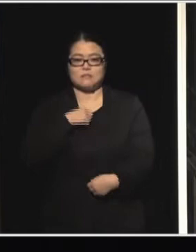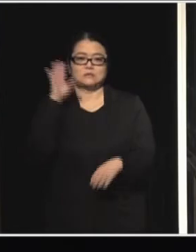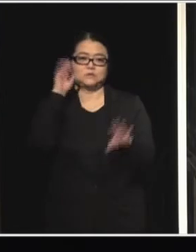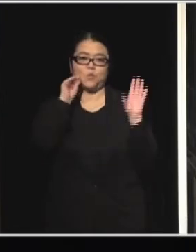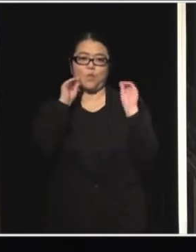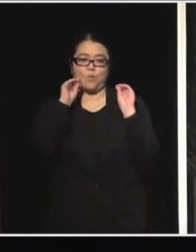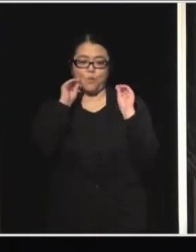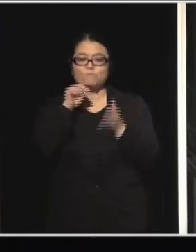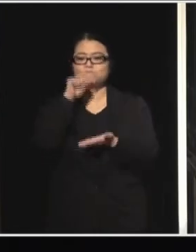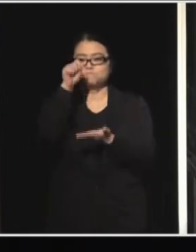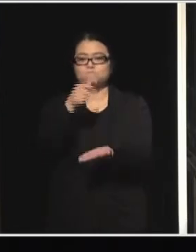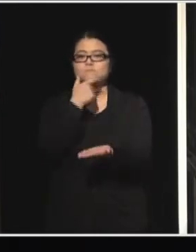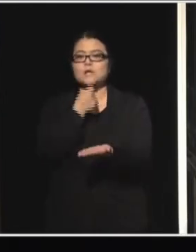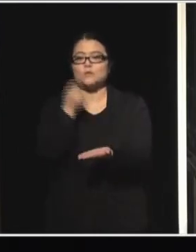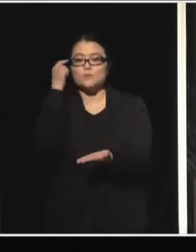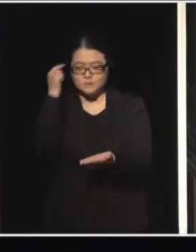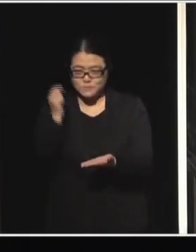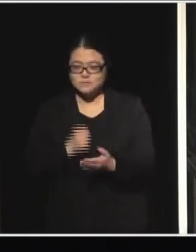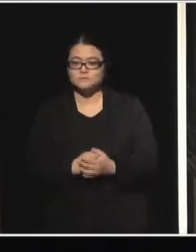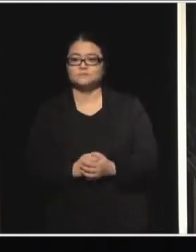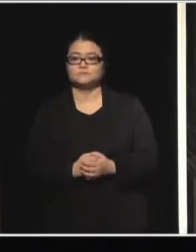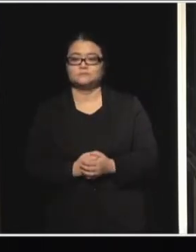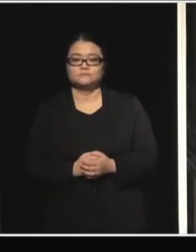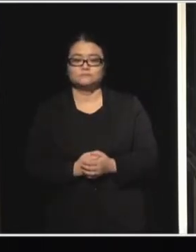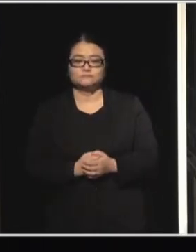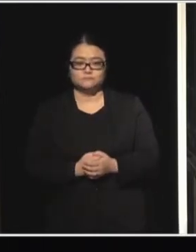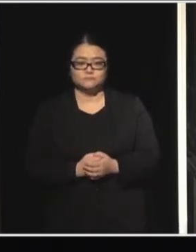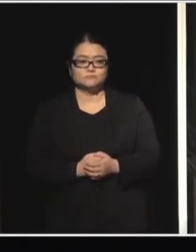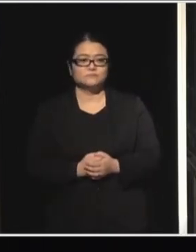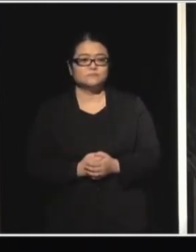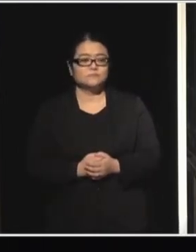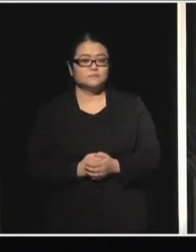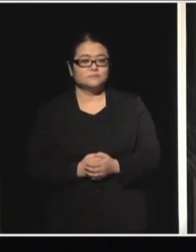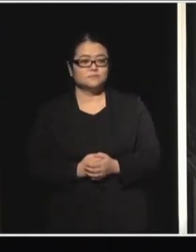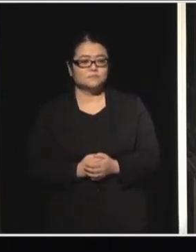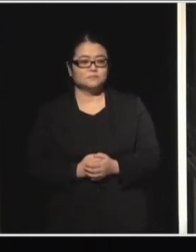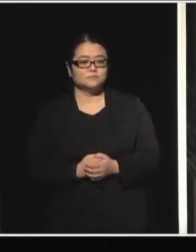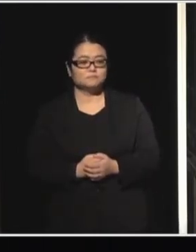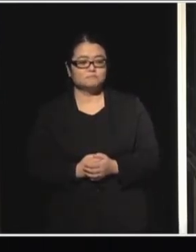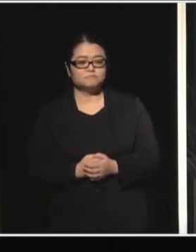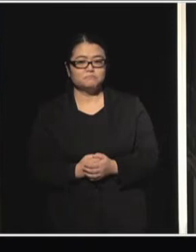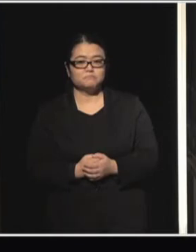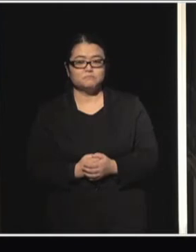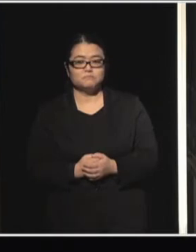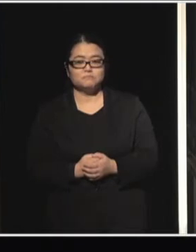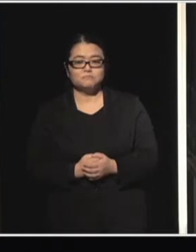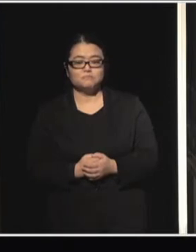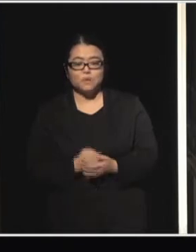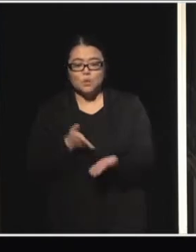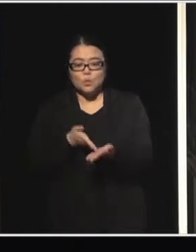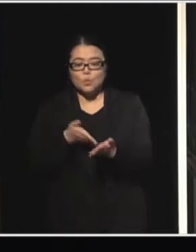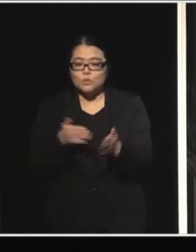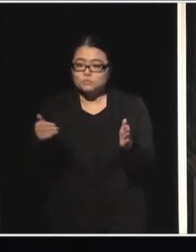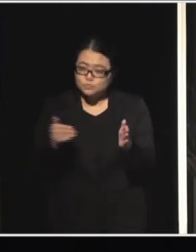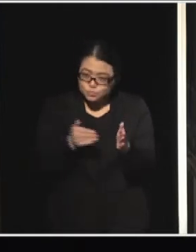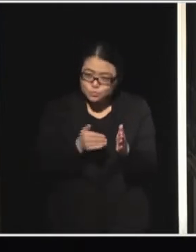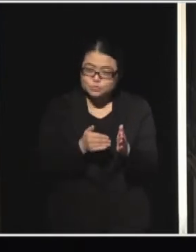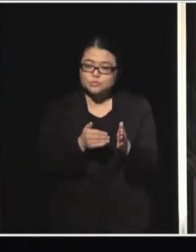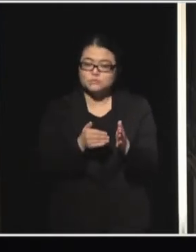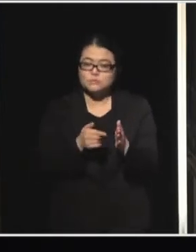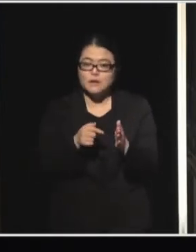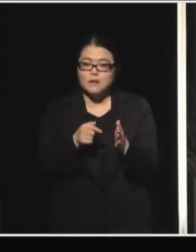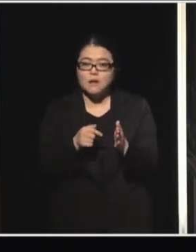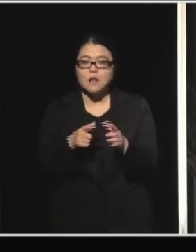ておいて最後にあの学会がですねあの日本の学会がいくつかの中集まって